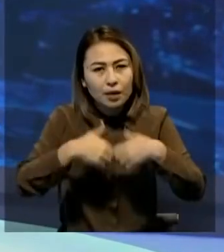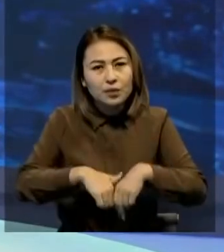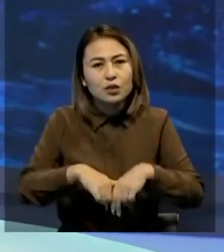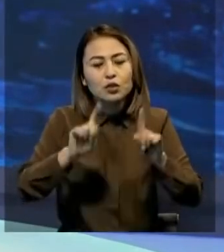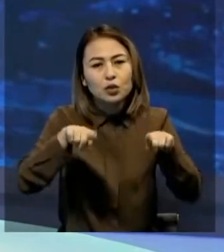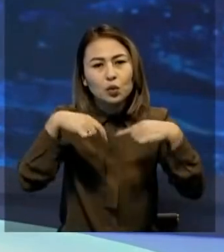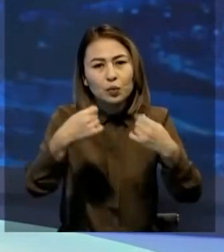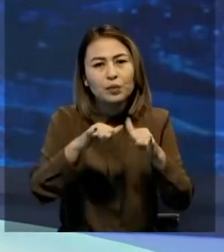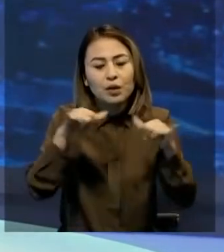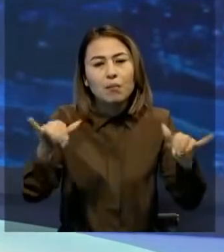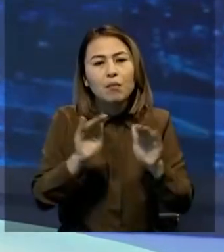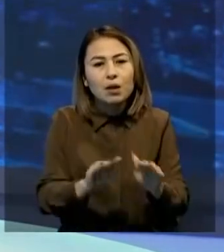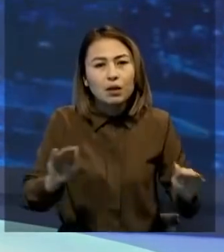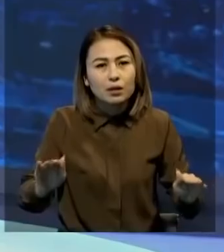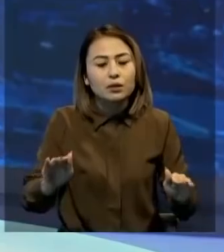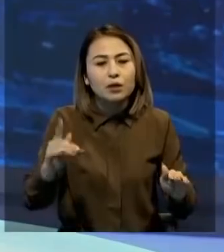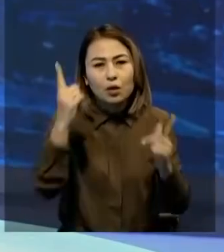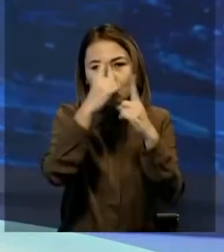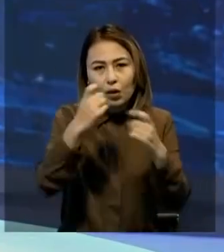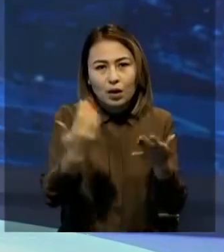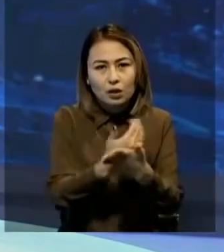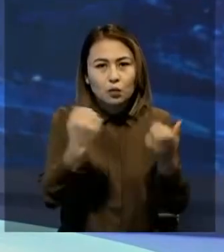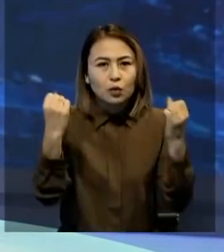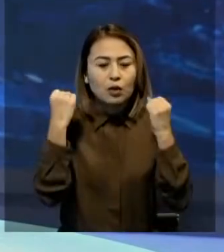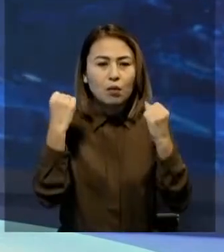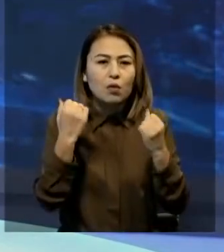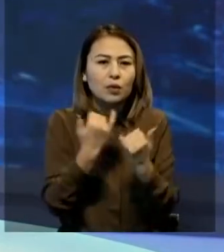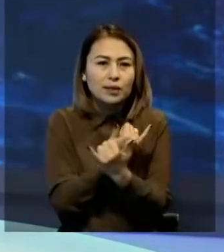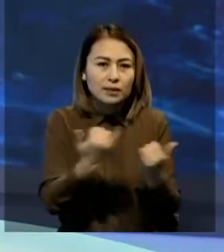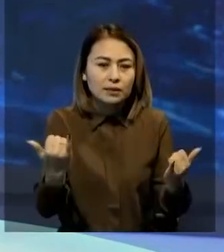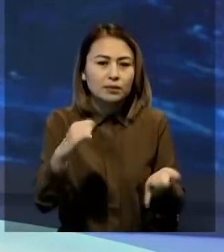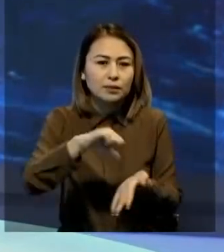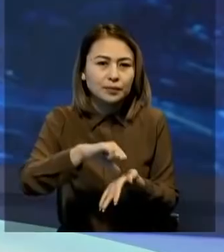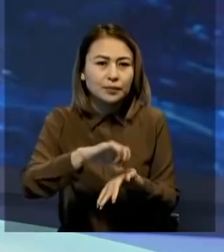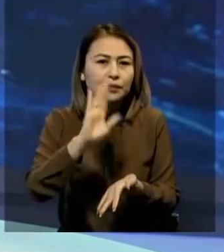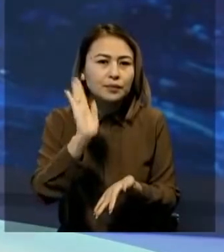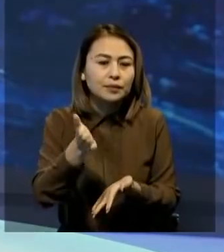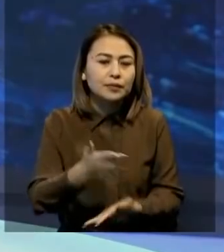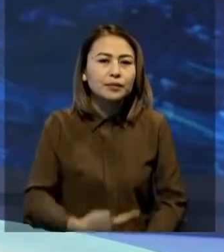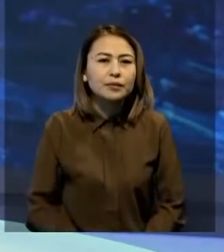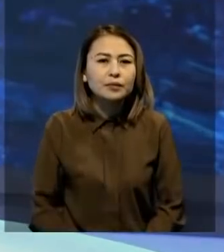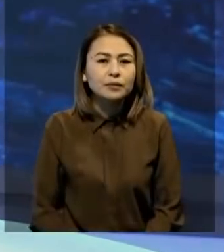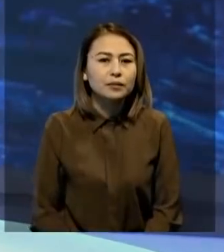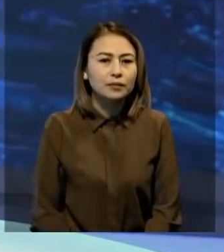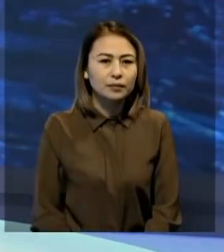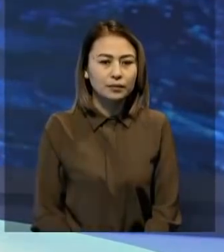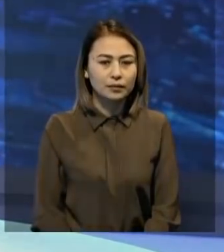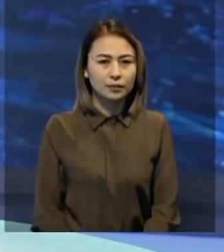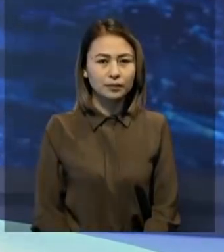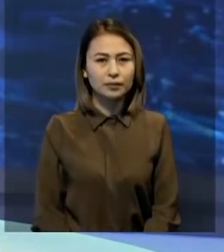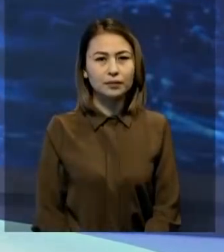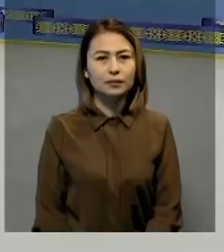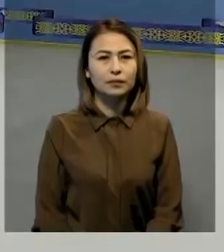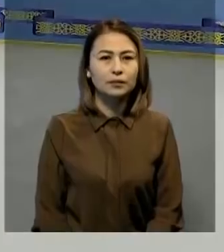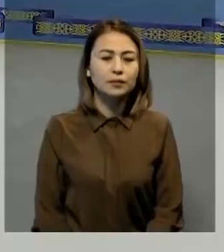шаққандағы тапсырыс үлесі көбеймек. Бұл балаларды бұқаралық спортқа баулуға септігін тигізбек. Толығырақ тілші бейнематериалында.